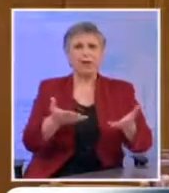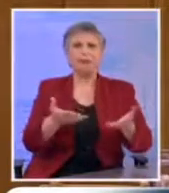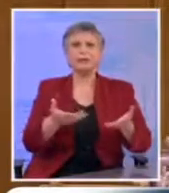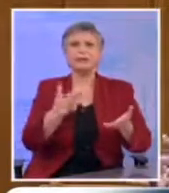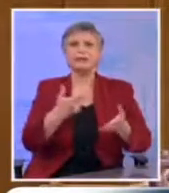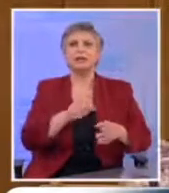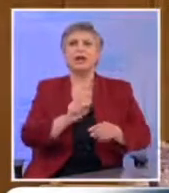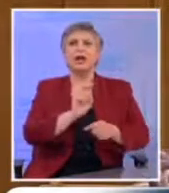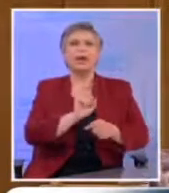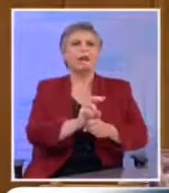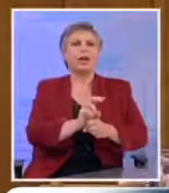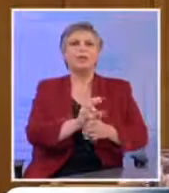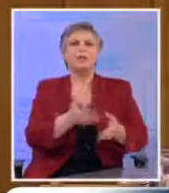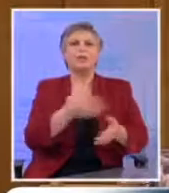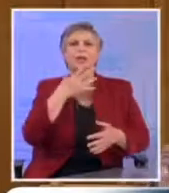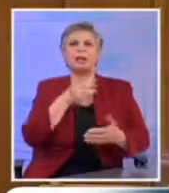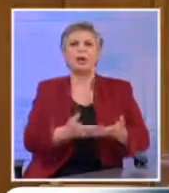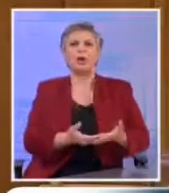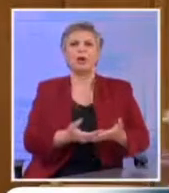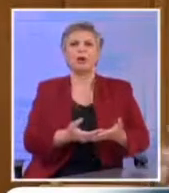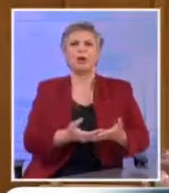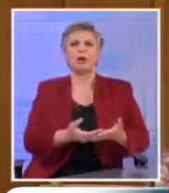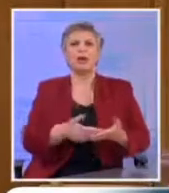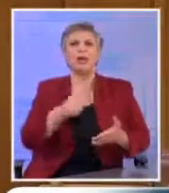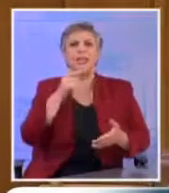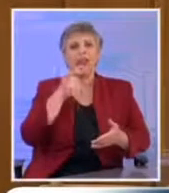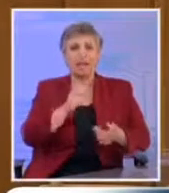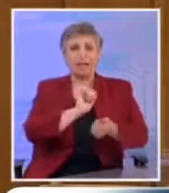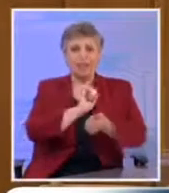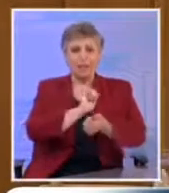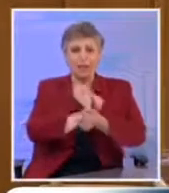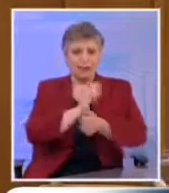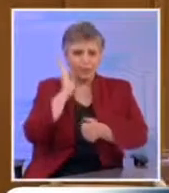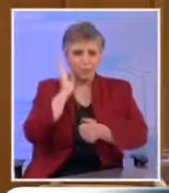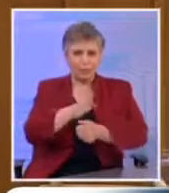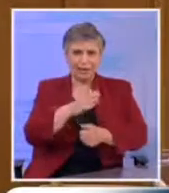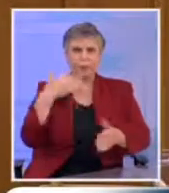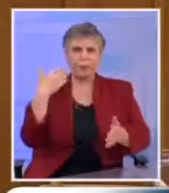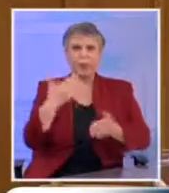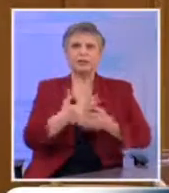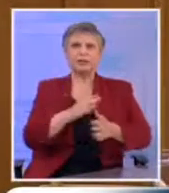κρατάμε αν η απέλαση είναι ανέφικτη. Τι να κάνουμε, έχουν τελειώσει την ποινή τους. Δεν μπορούμε να τους βάλουμε και άλλη ποινή πάνω στην ποινή.